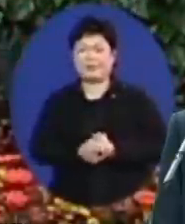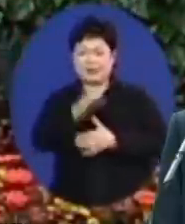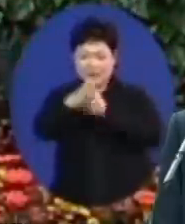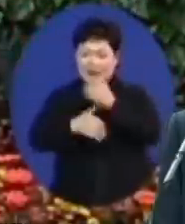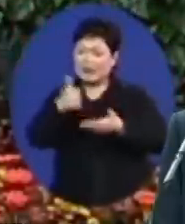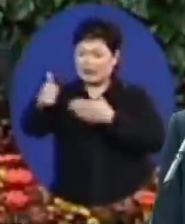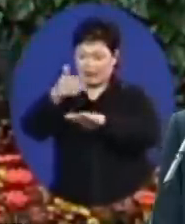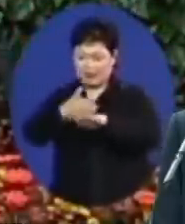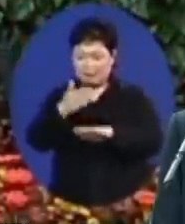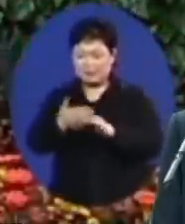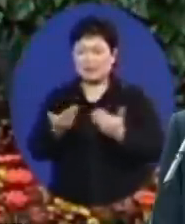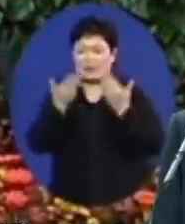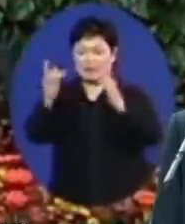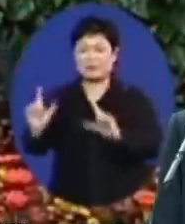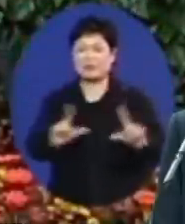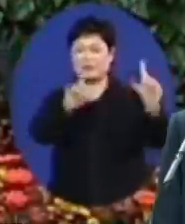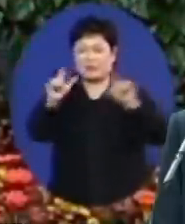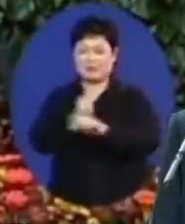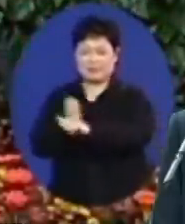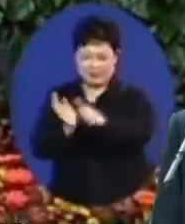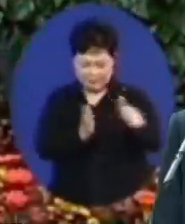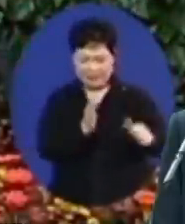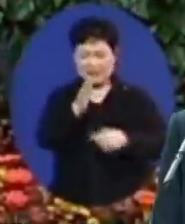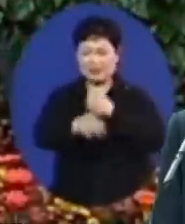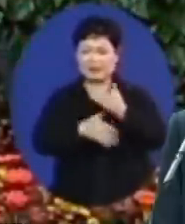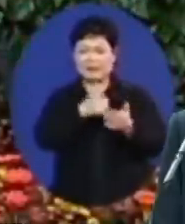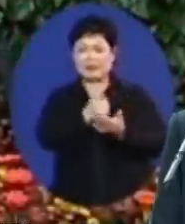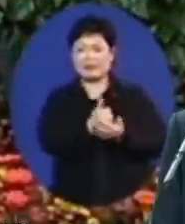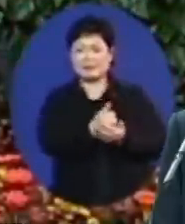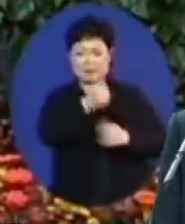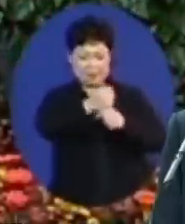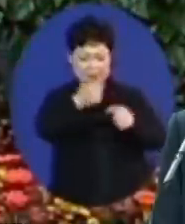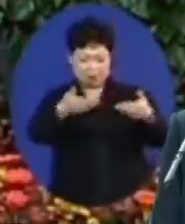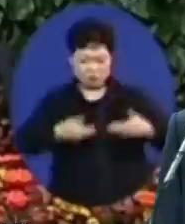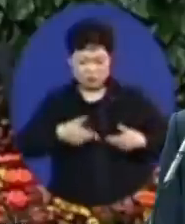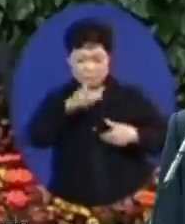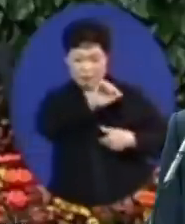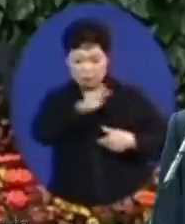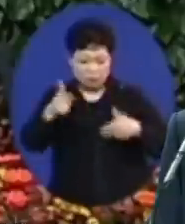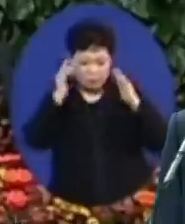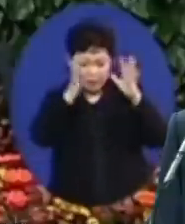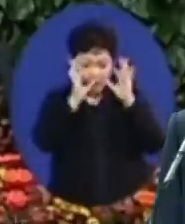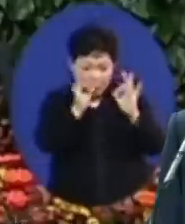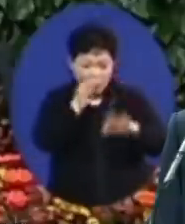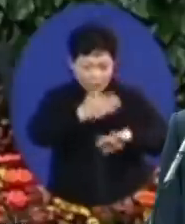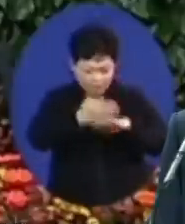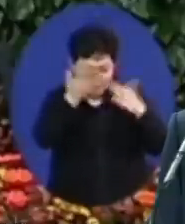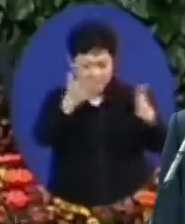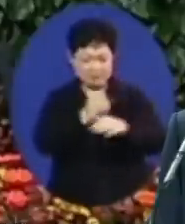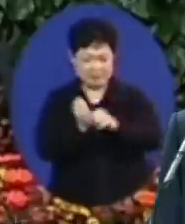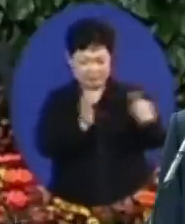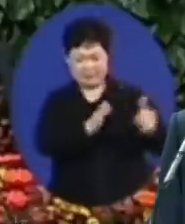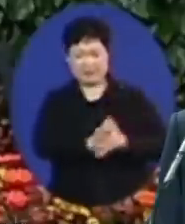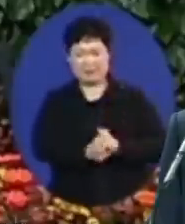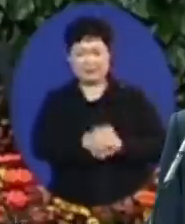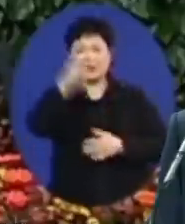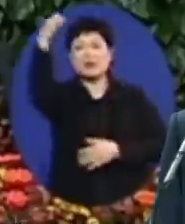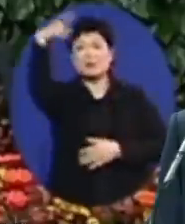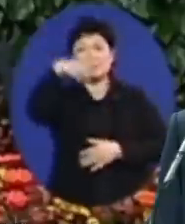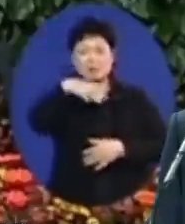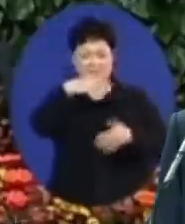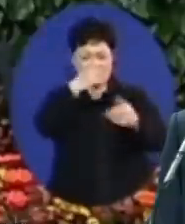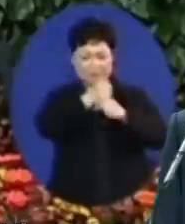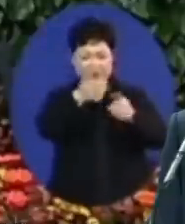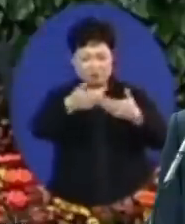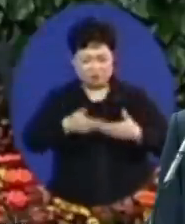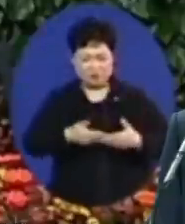하나님께 감사하며 살아야 되는 것입니다. 하나님이 만들어주신 만물을 바라보고 감사를 해야죠. 빛을 만드시고